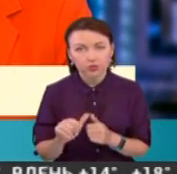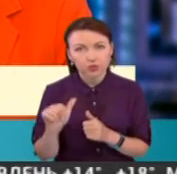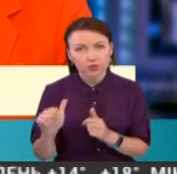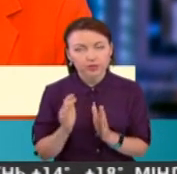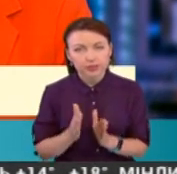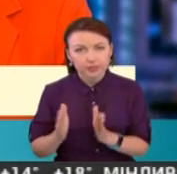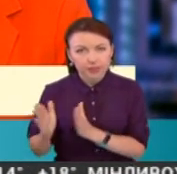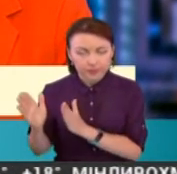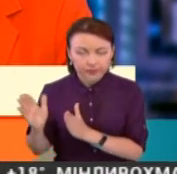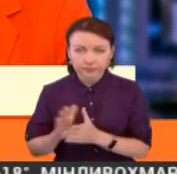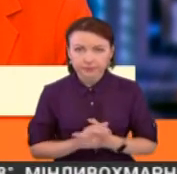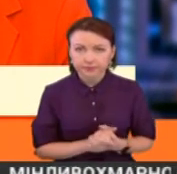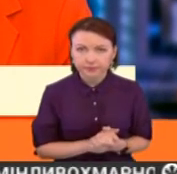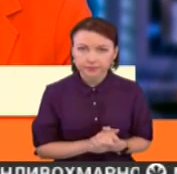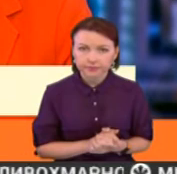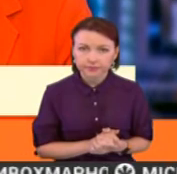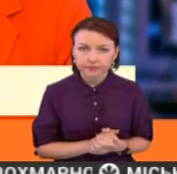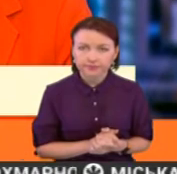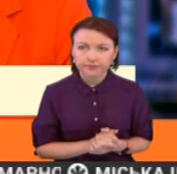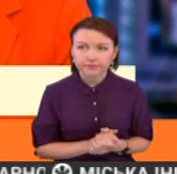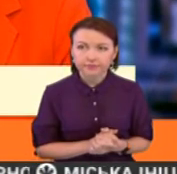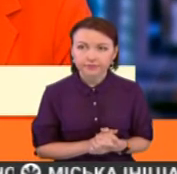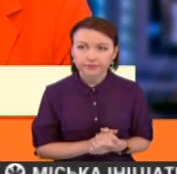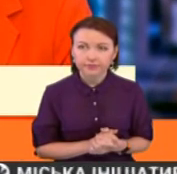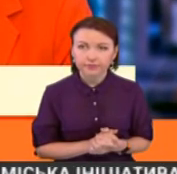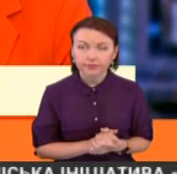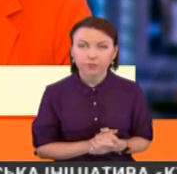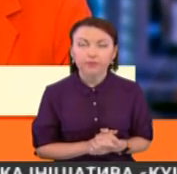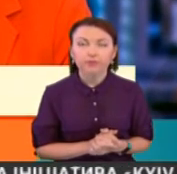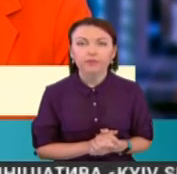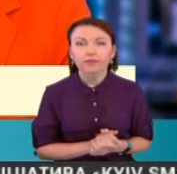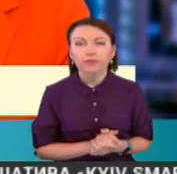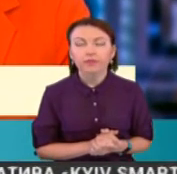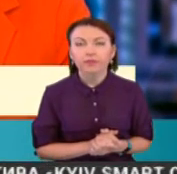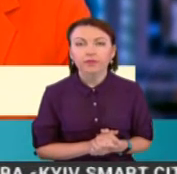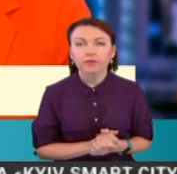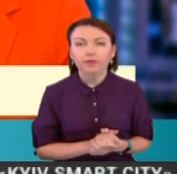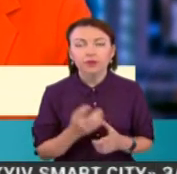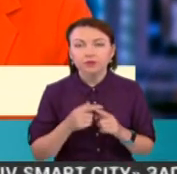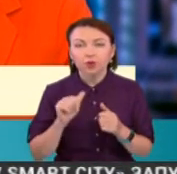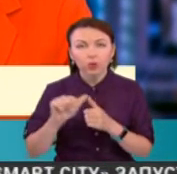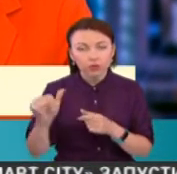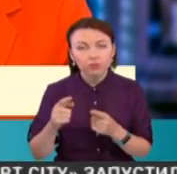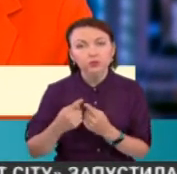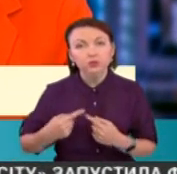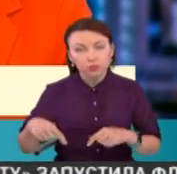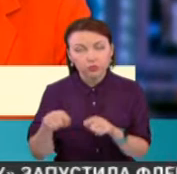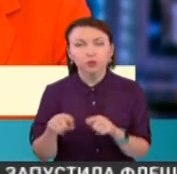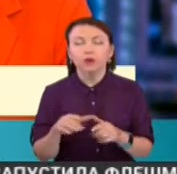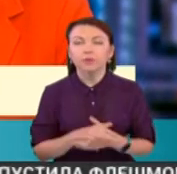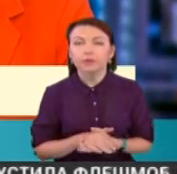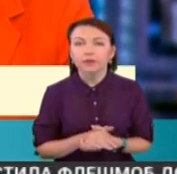міста, транспортниці, ми і «Київпастранс» перевозимо пасажирів. Є окрема структура, як КП «Гілос»,